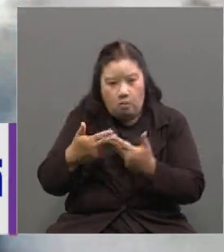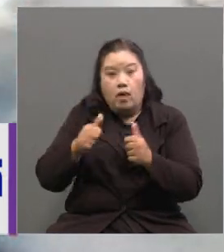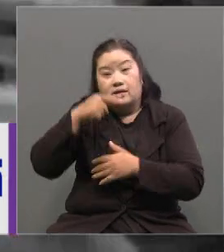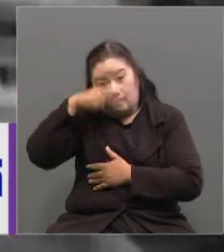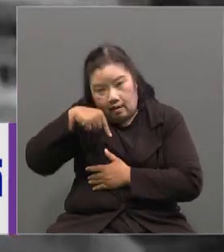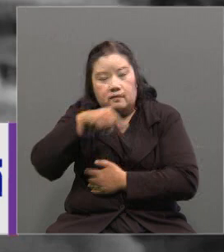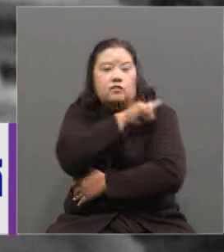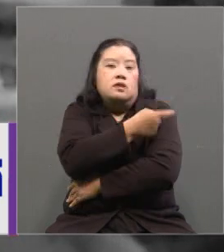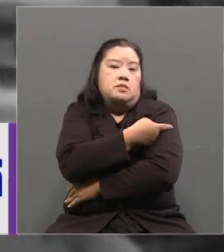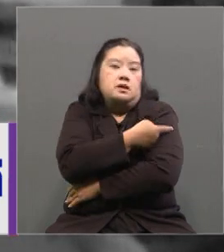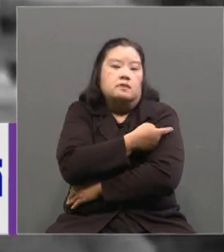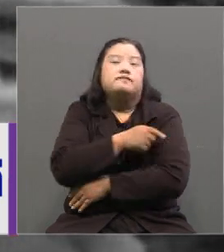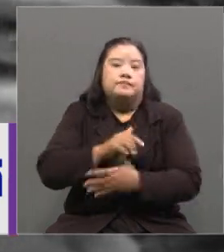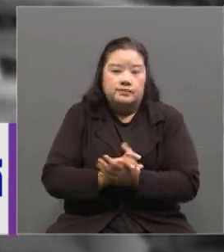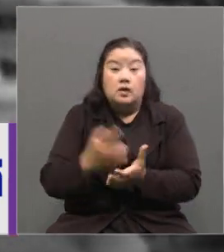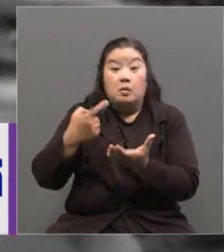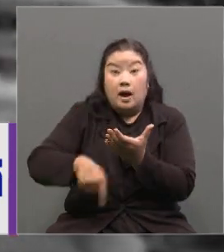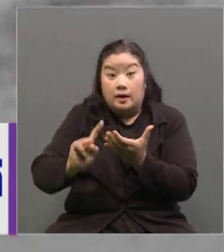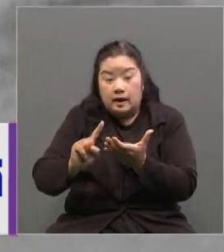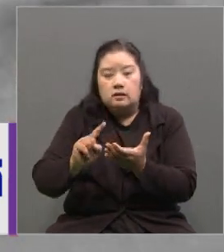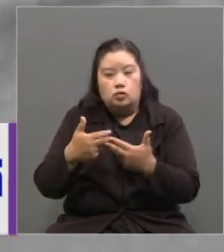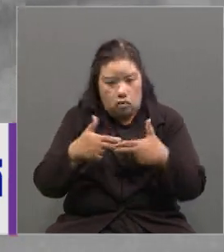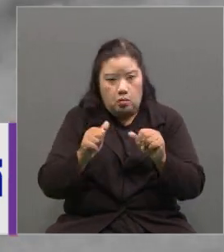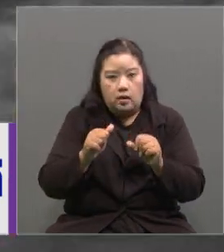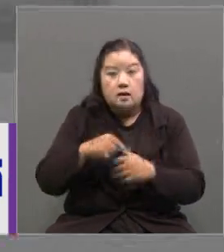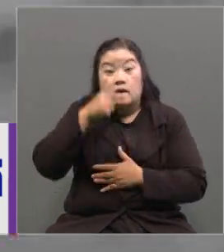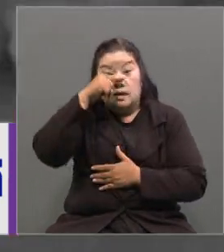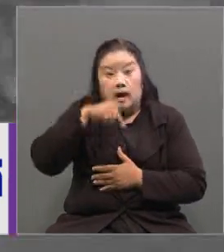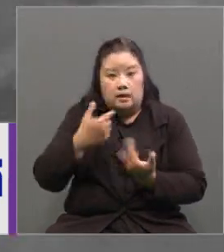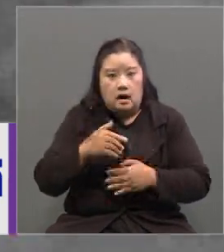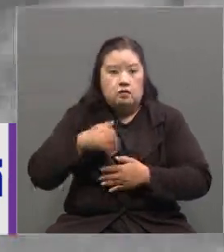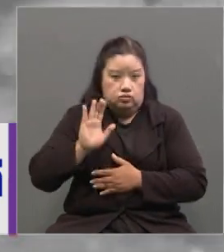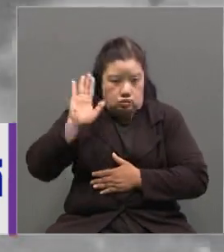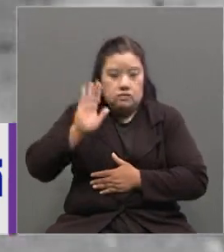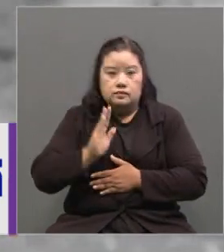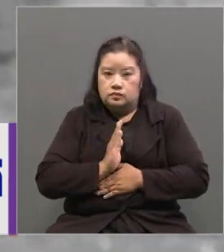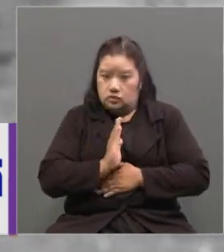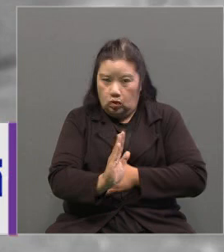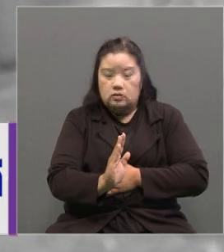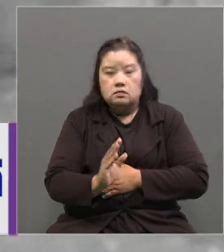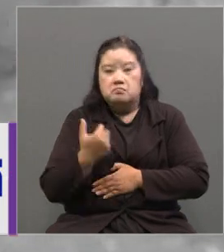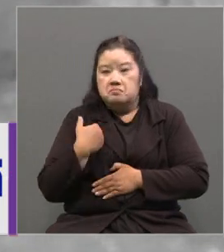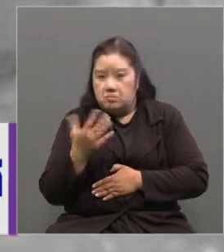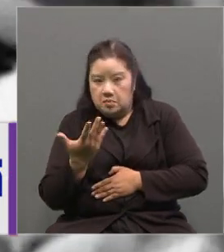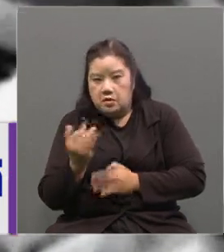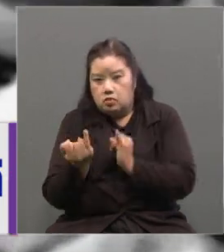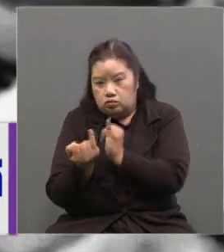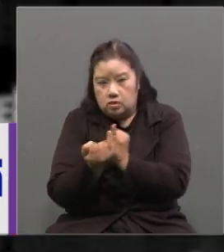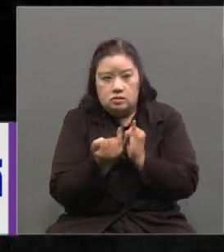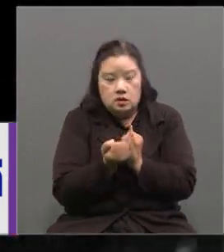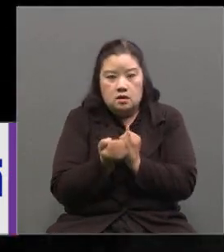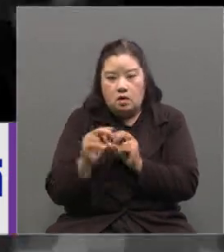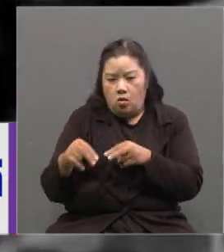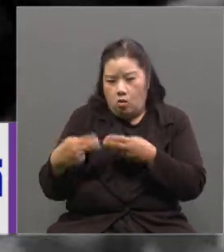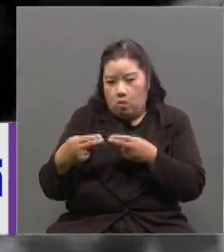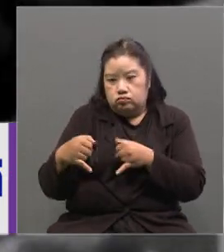แล้วก็ชาวฟิลิปปินส์คืออย่างแรกเลยเนี่ยชาวไทยเราประเทศไทยเราประกาศตัวอย่างชัดเจนว่าเราไม่ได้เป็นคู่ขัดแย้งในสงครามไม่